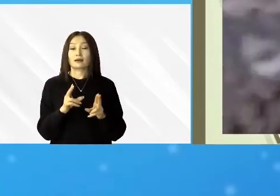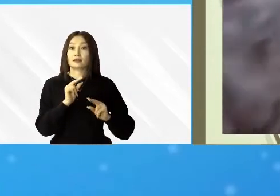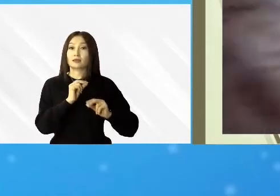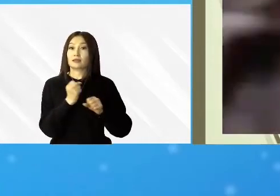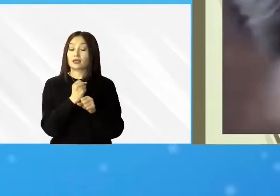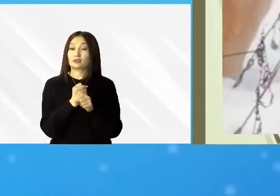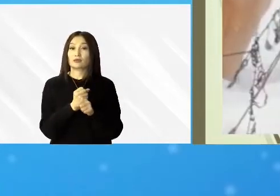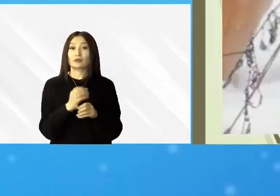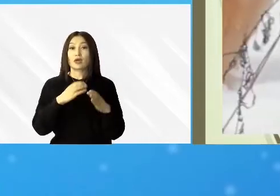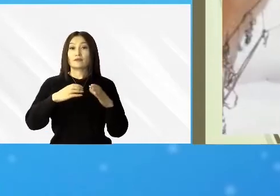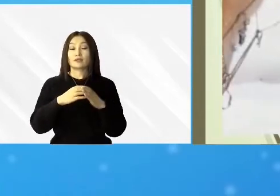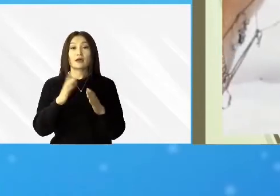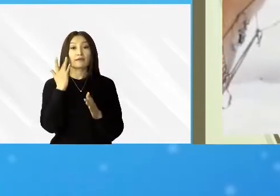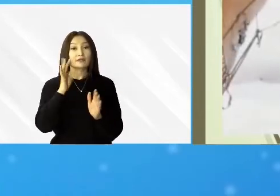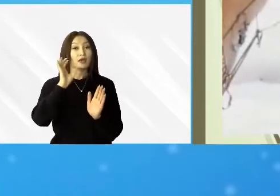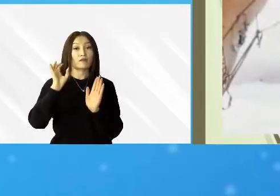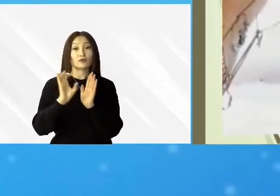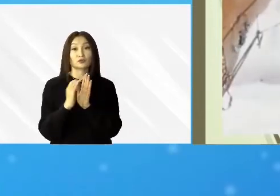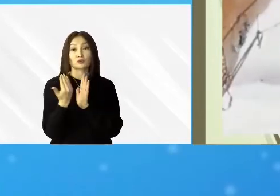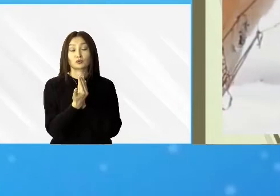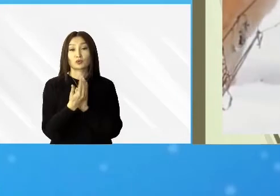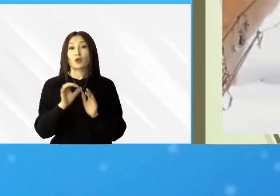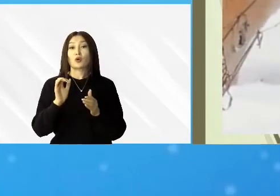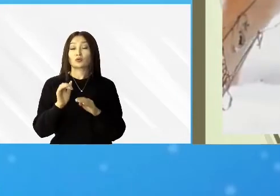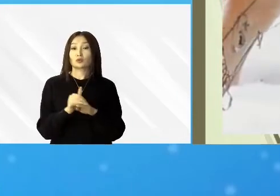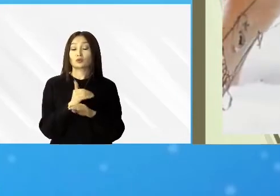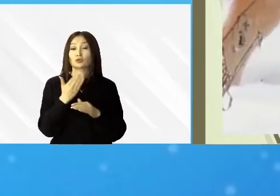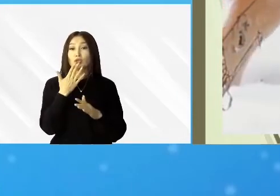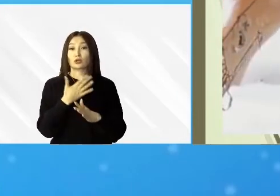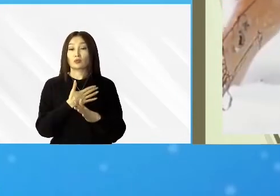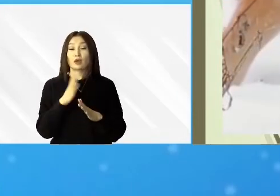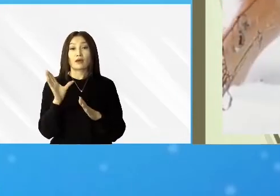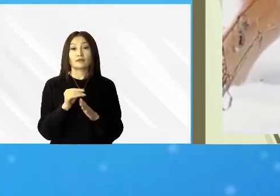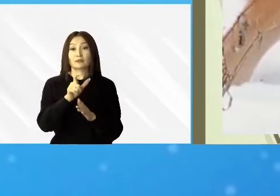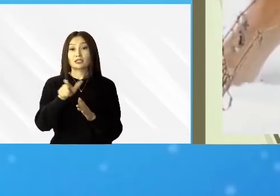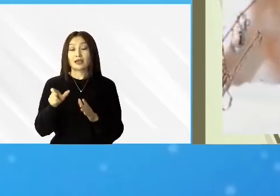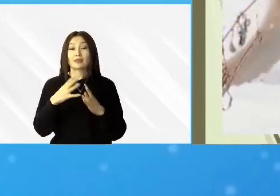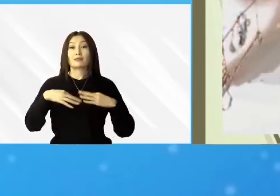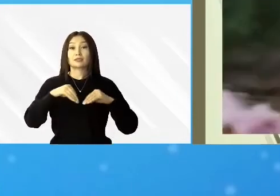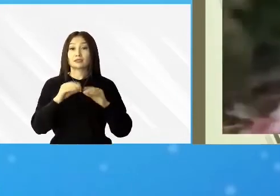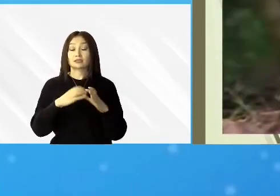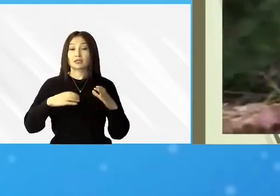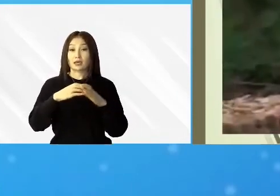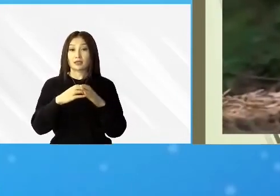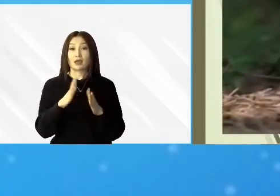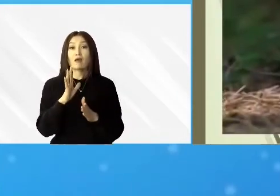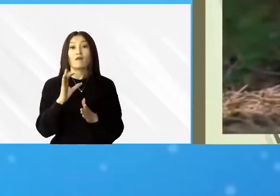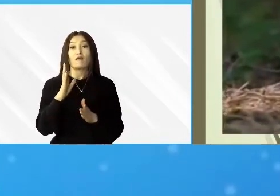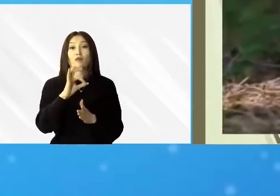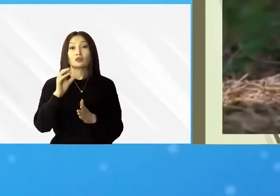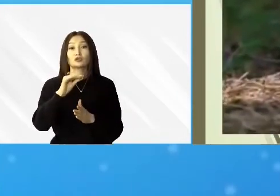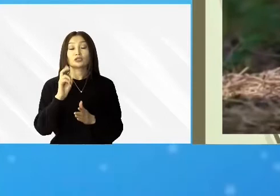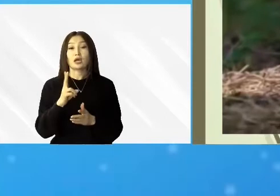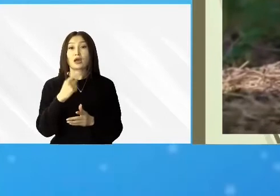действовать, стая всегда его слушает. Он дружелюбен по отношению ко всем членам стаи. Вожак имеет